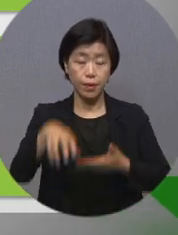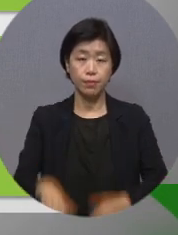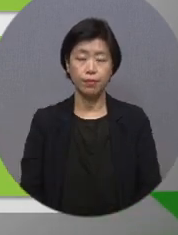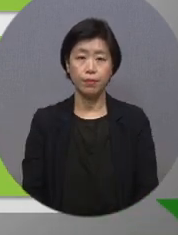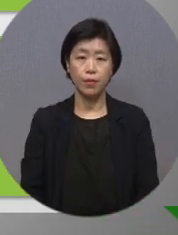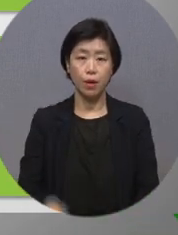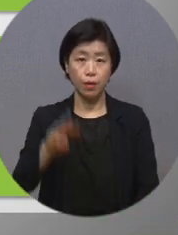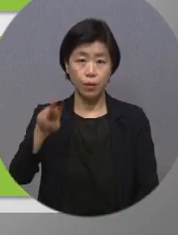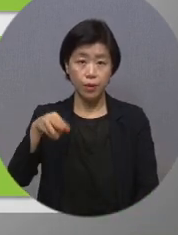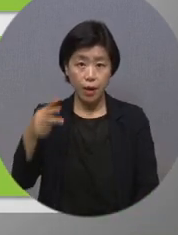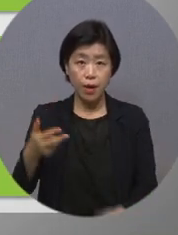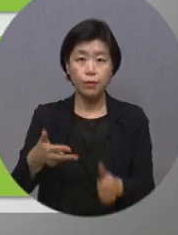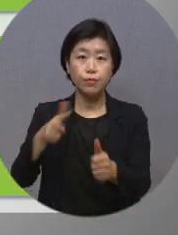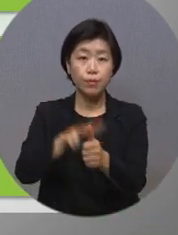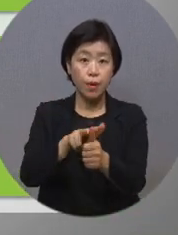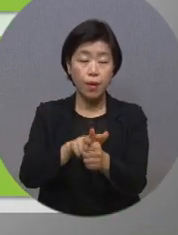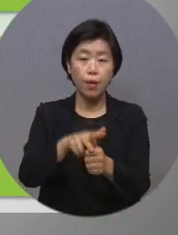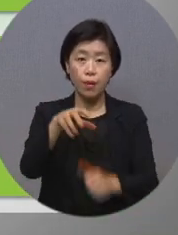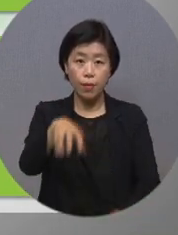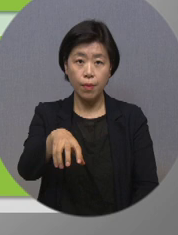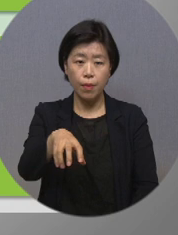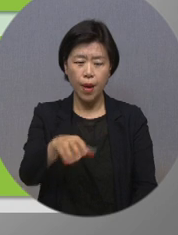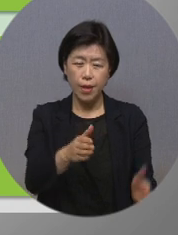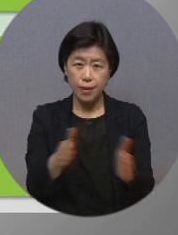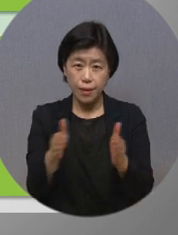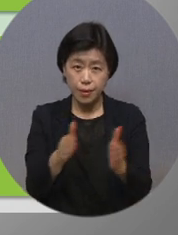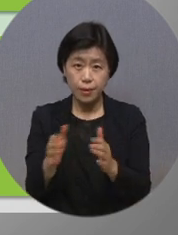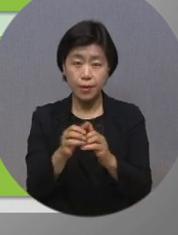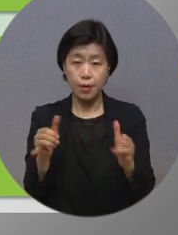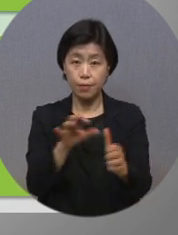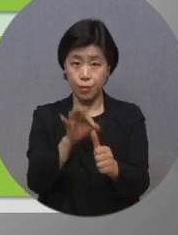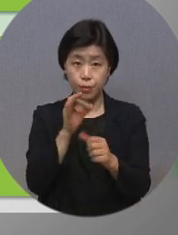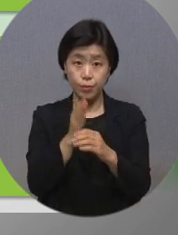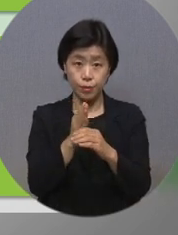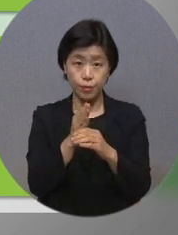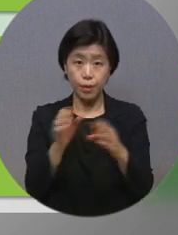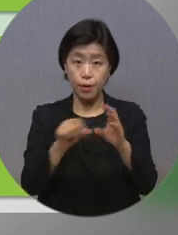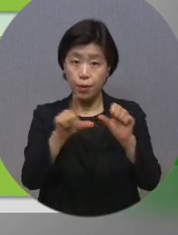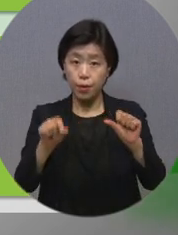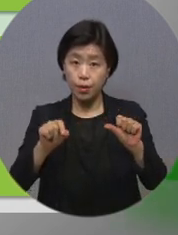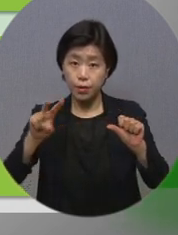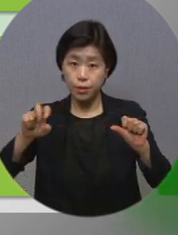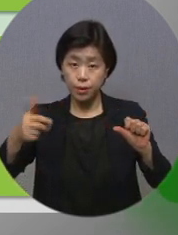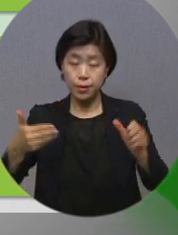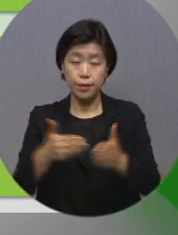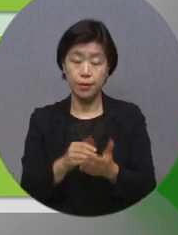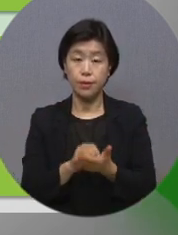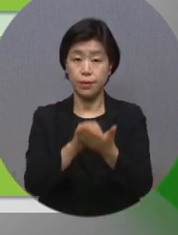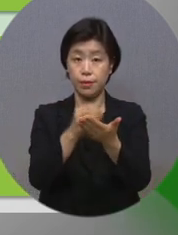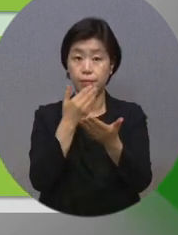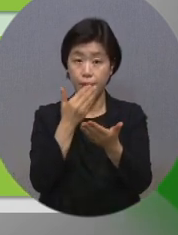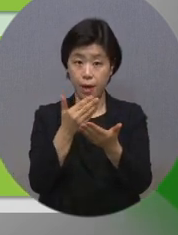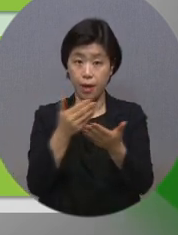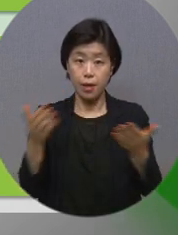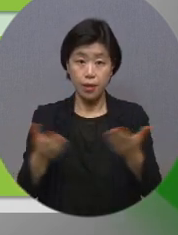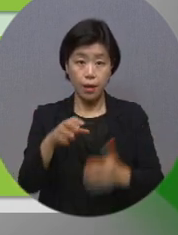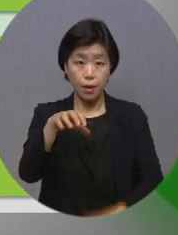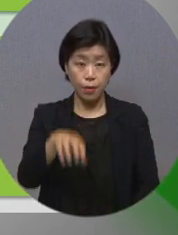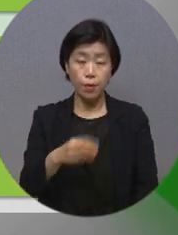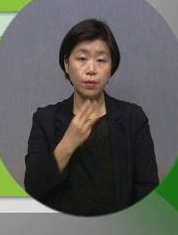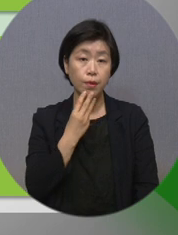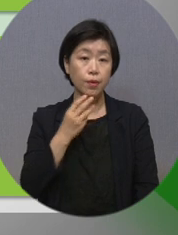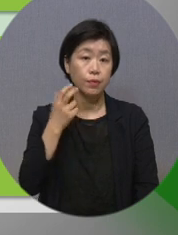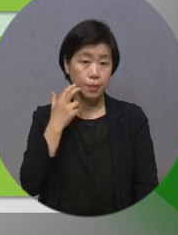롯데슈퍼에서 매장 정리원을 모집합니다. 접수 마감일은 5월 27일까지며 근무지는 서울특별시